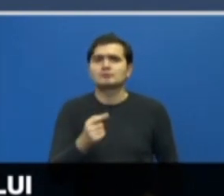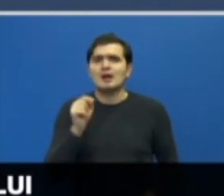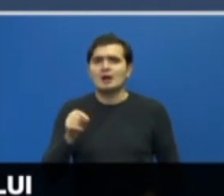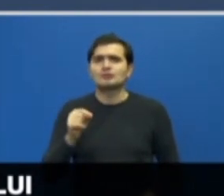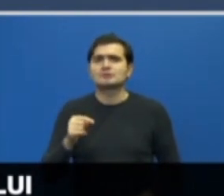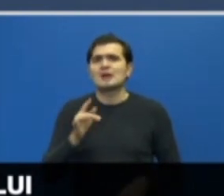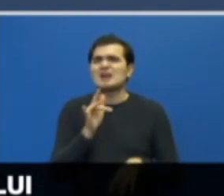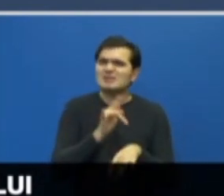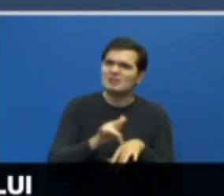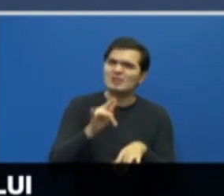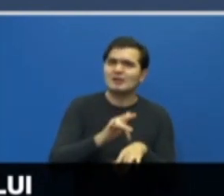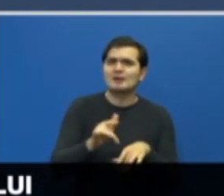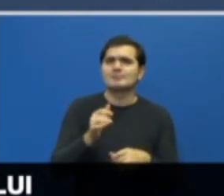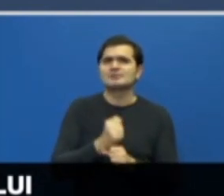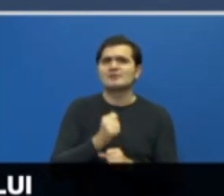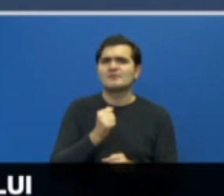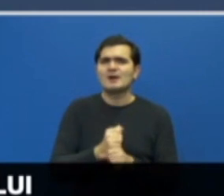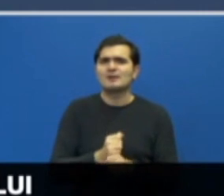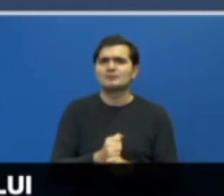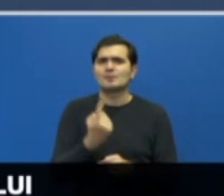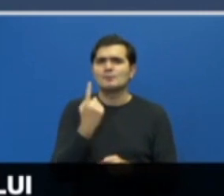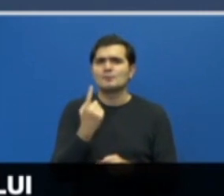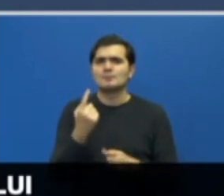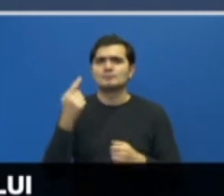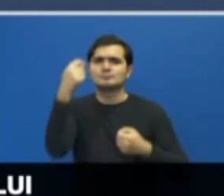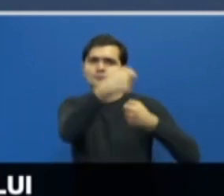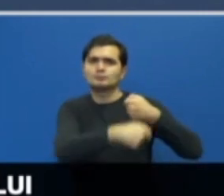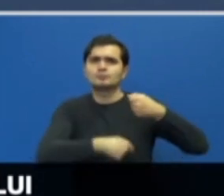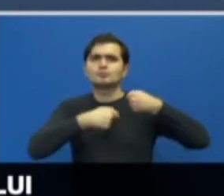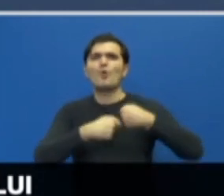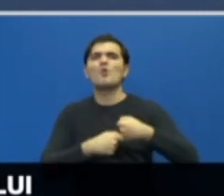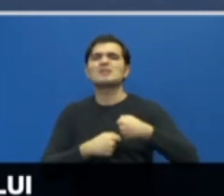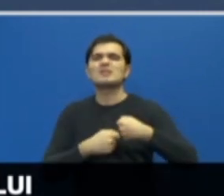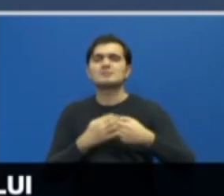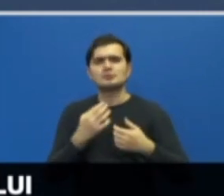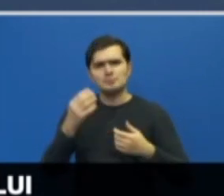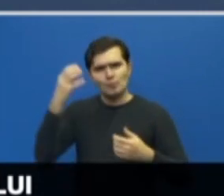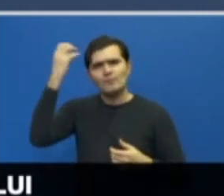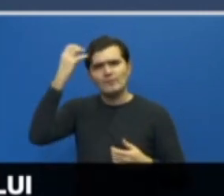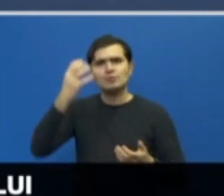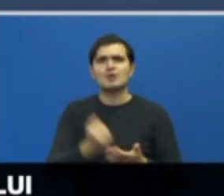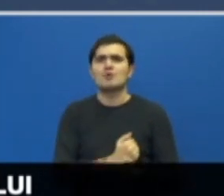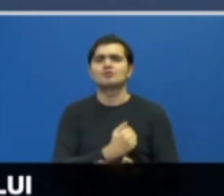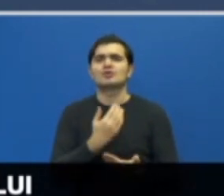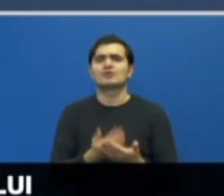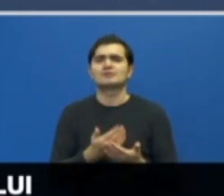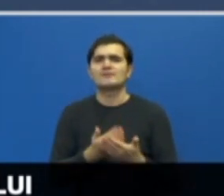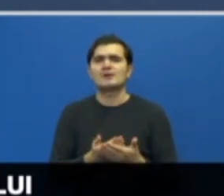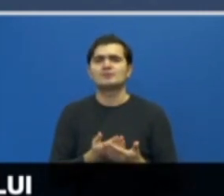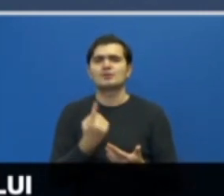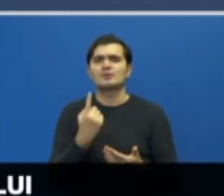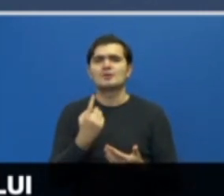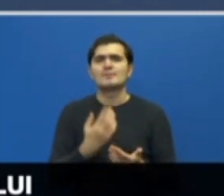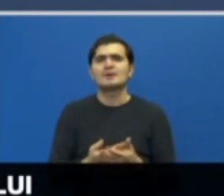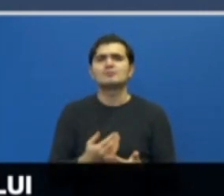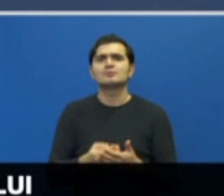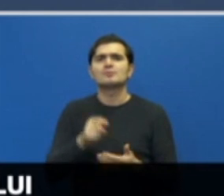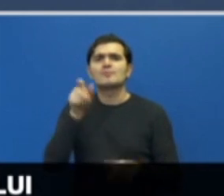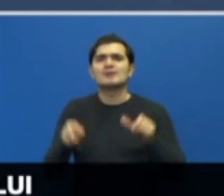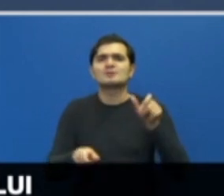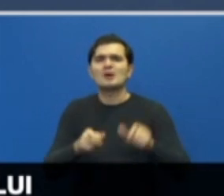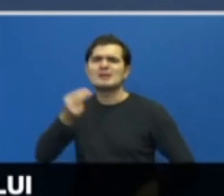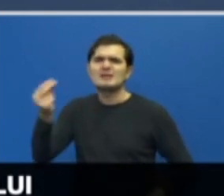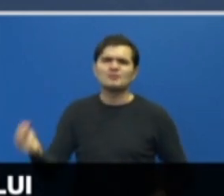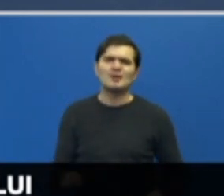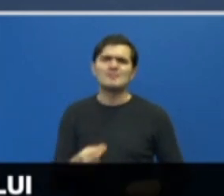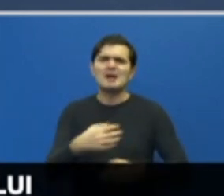să încercăm să creiem un scut și iată că acest guvern reușește să facă acest lucru, să creeze un scut în jurul celor mai vulnerabile persoane